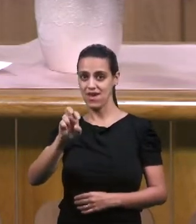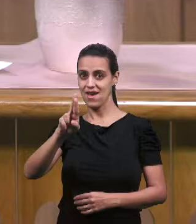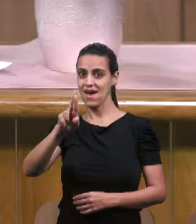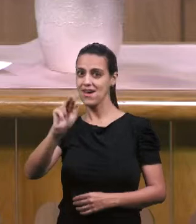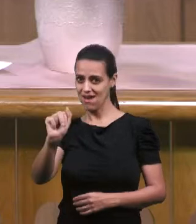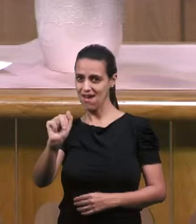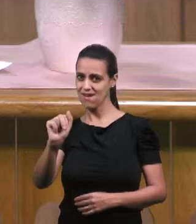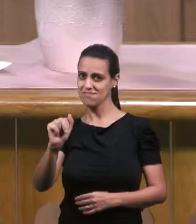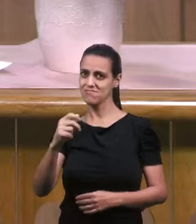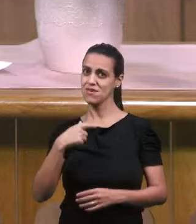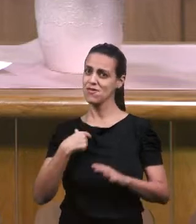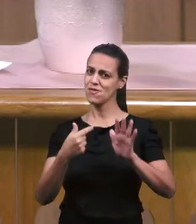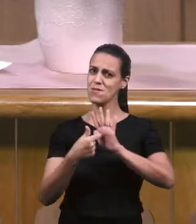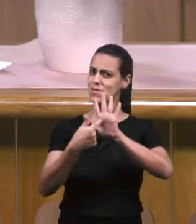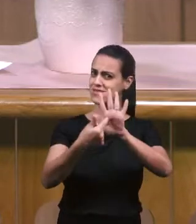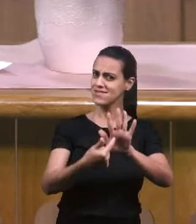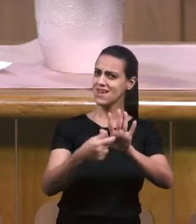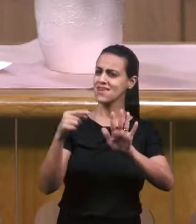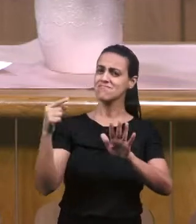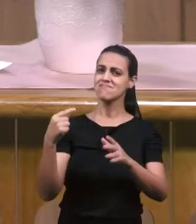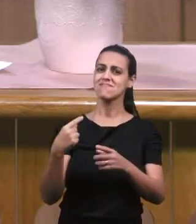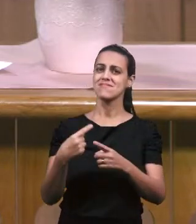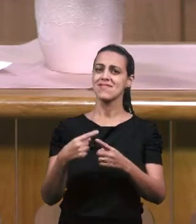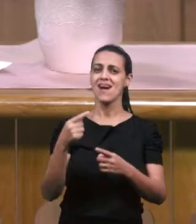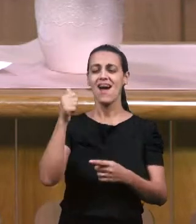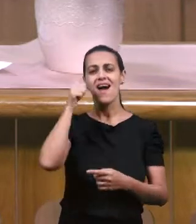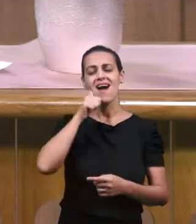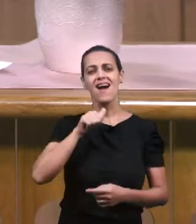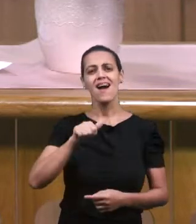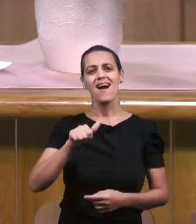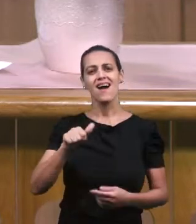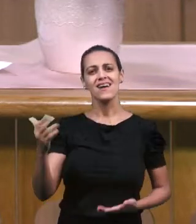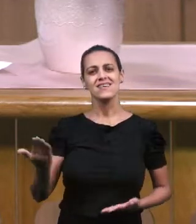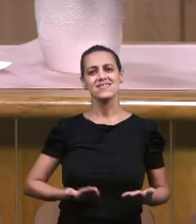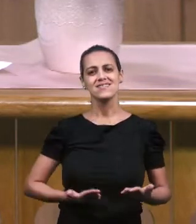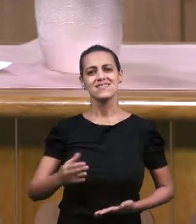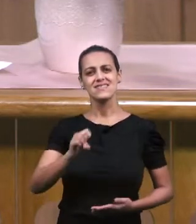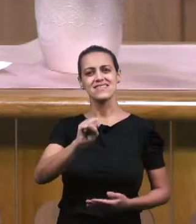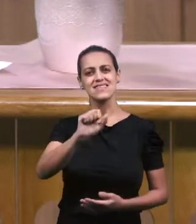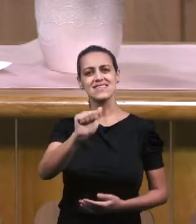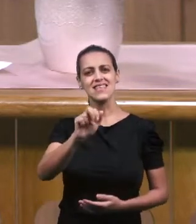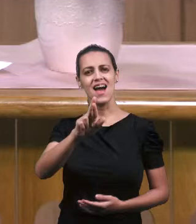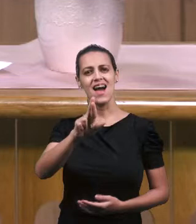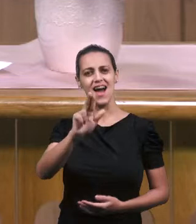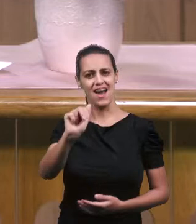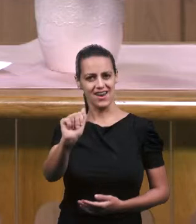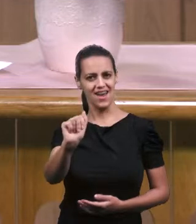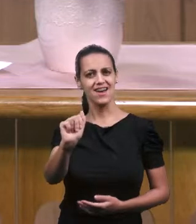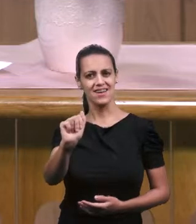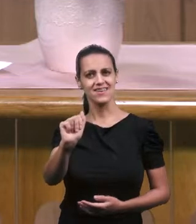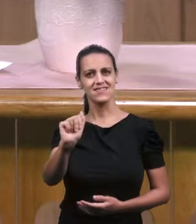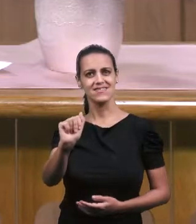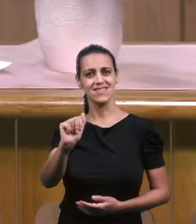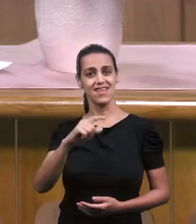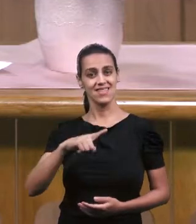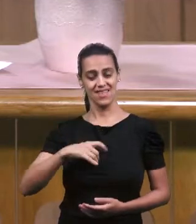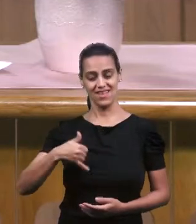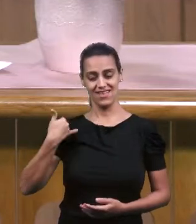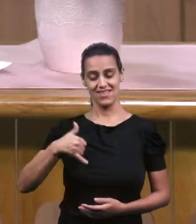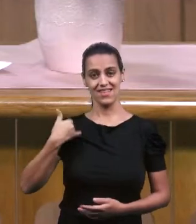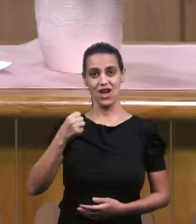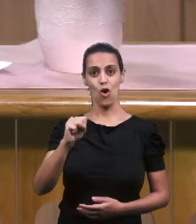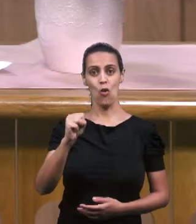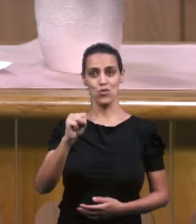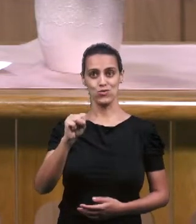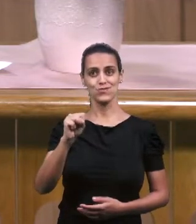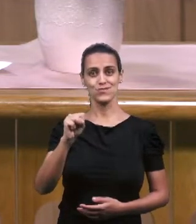ici un hommage que j'ai reçu par notre bien-aimée sœur Sarah Kathleen. Sarah a